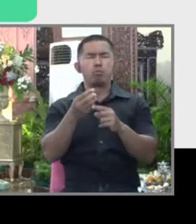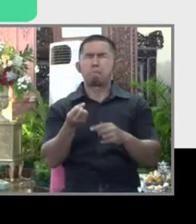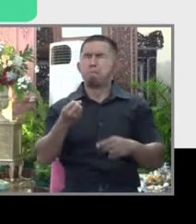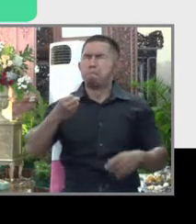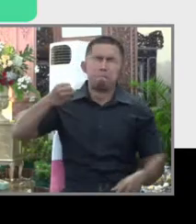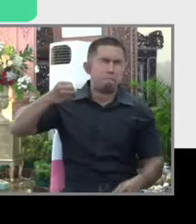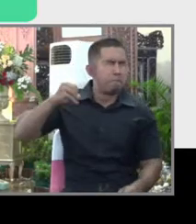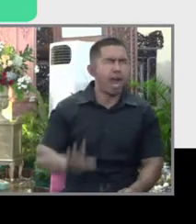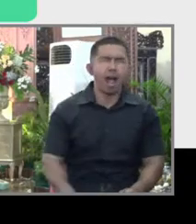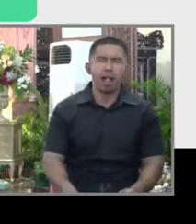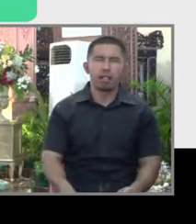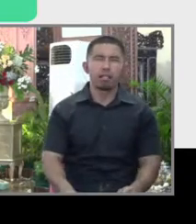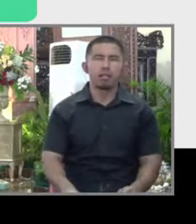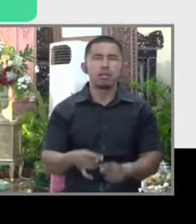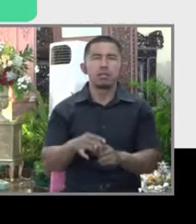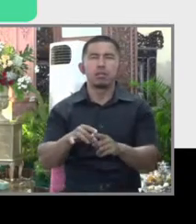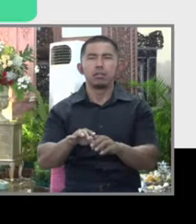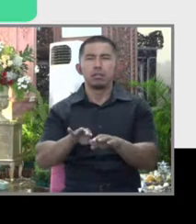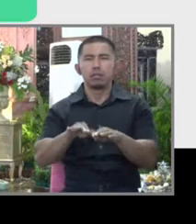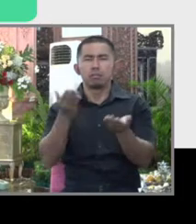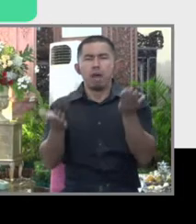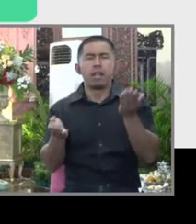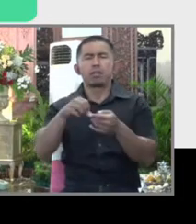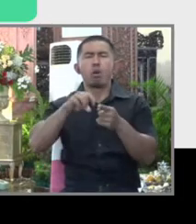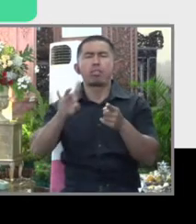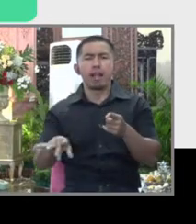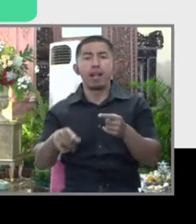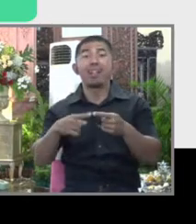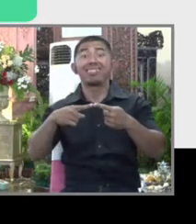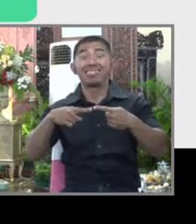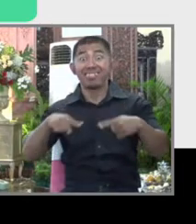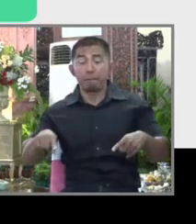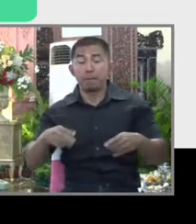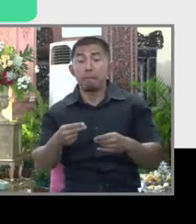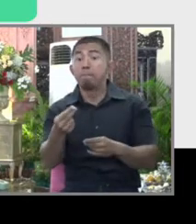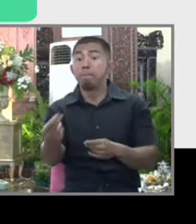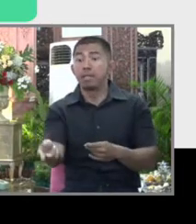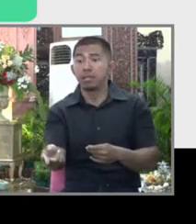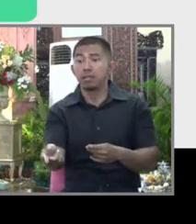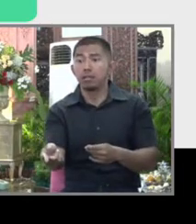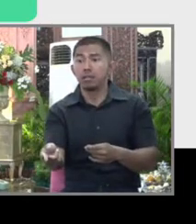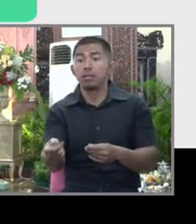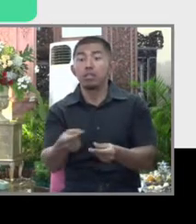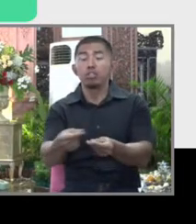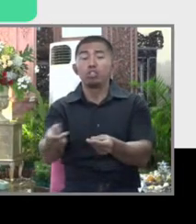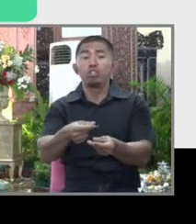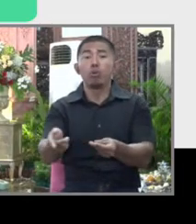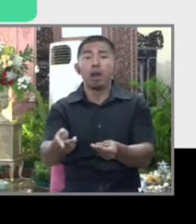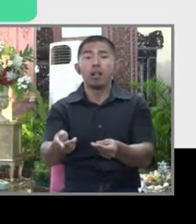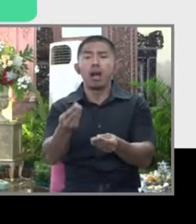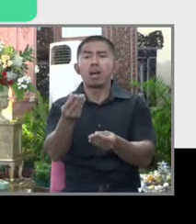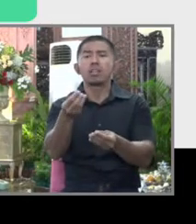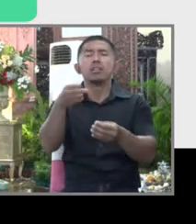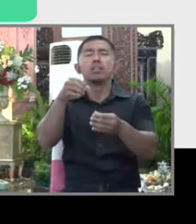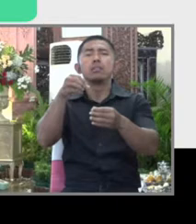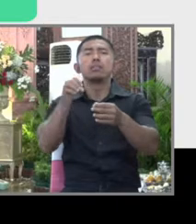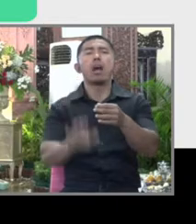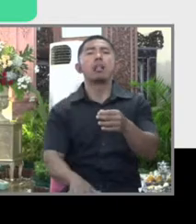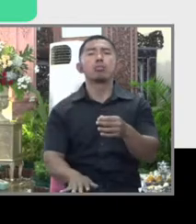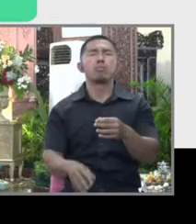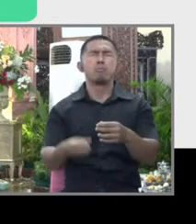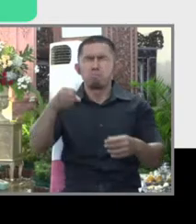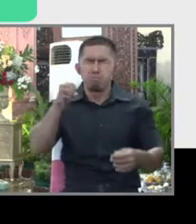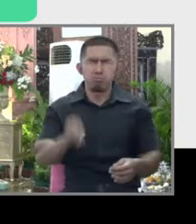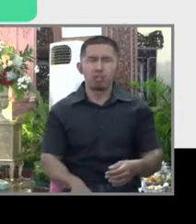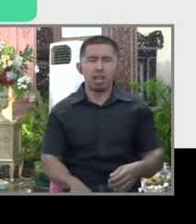janji kota-kota Hai tetapi begitu beli-beli jual jagung udah lebih